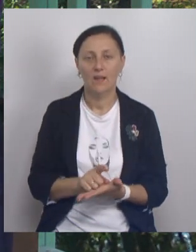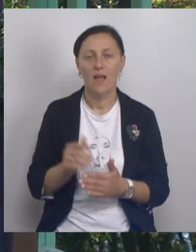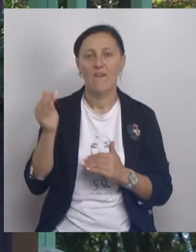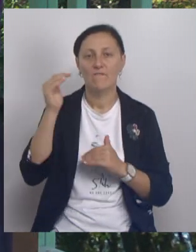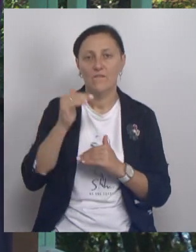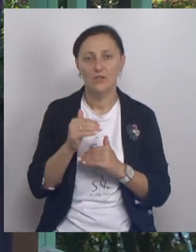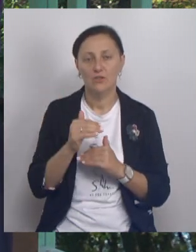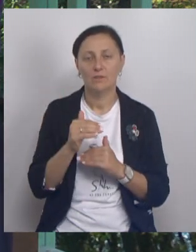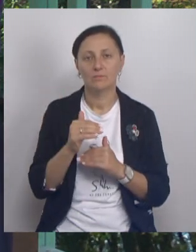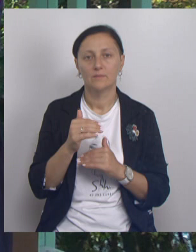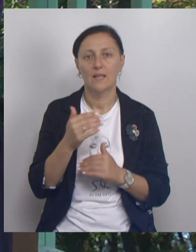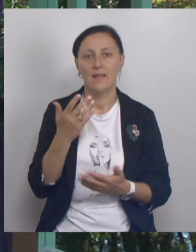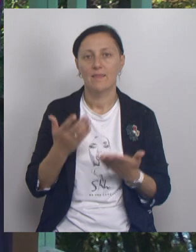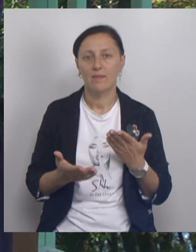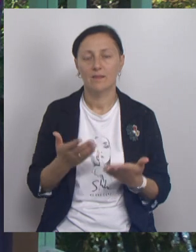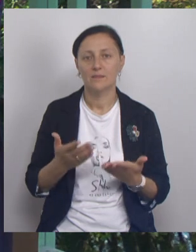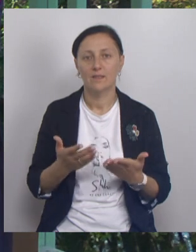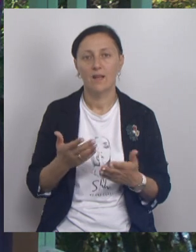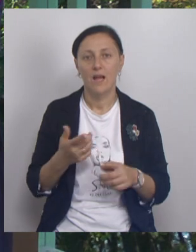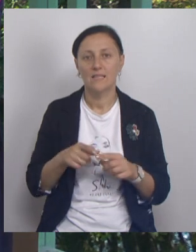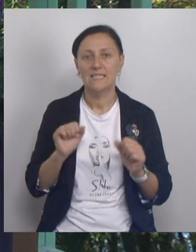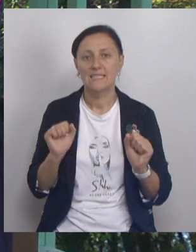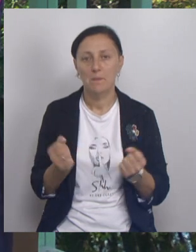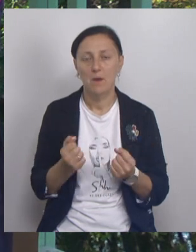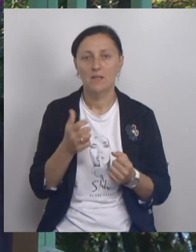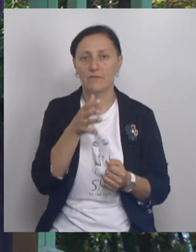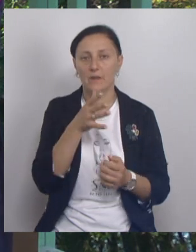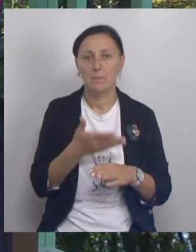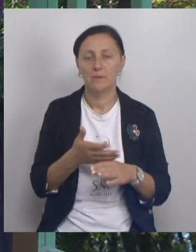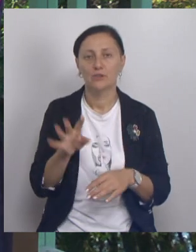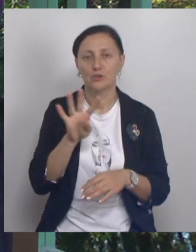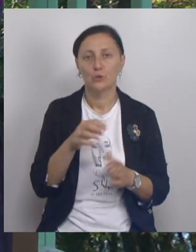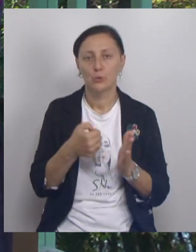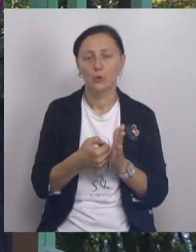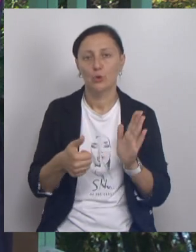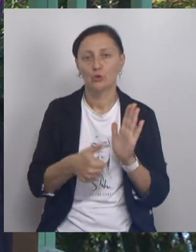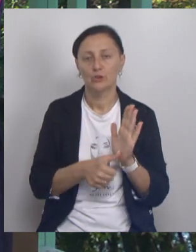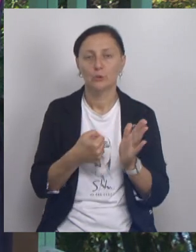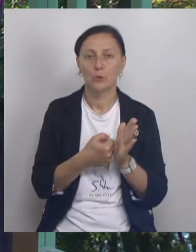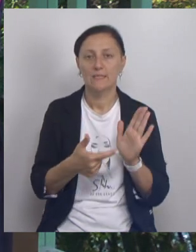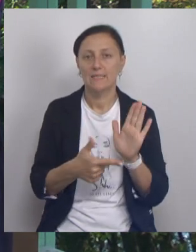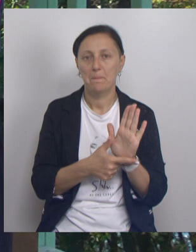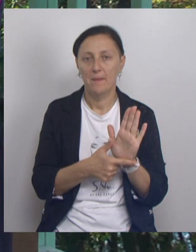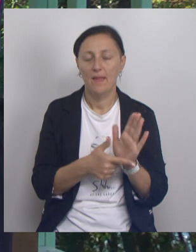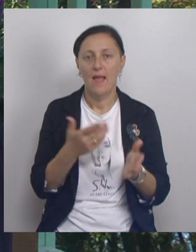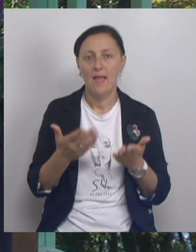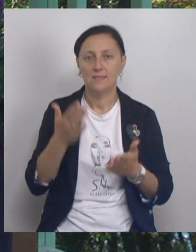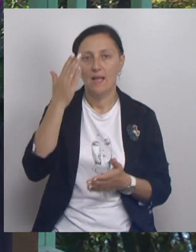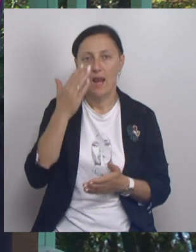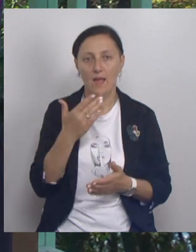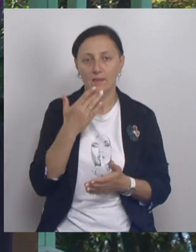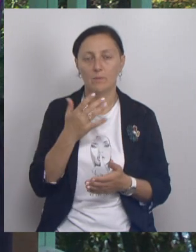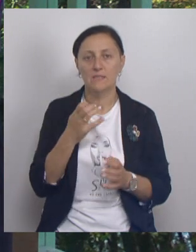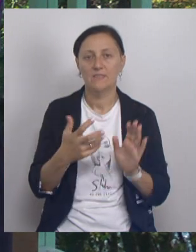Вечером, если это зима, то мы где-то с 4 до 6 или до 7. Если это лето, значит,